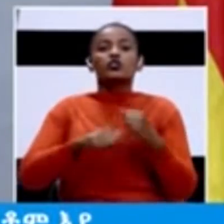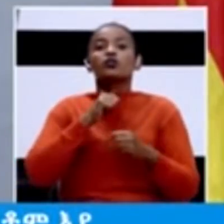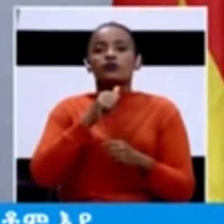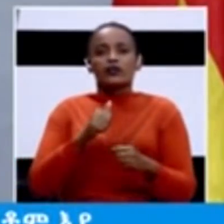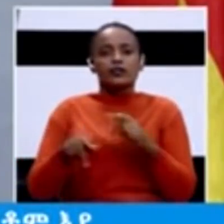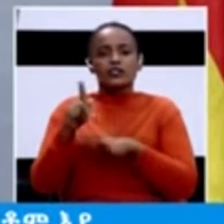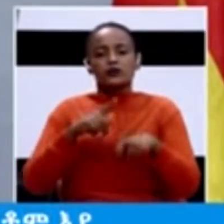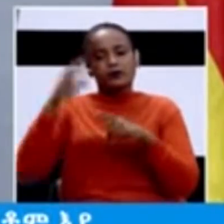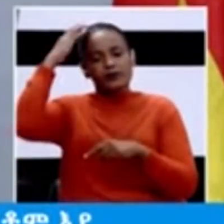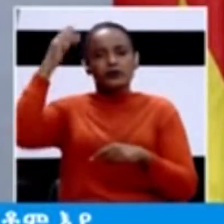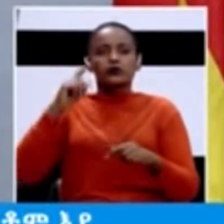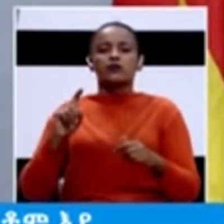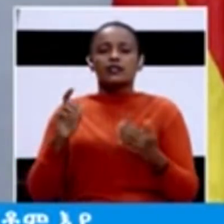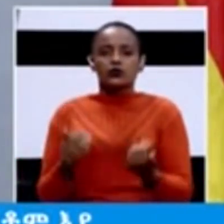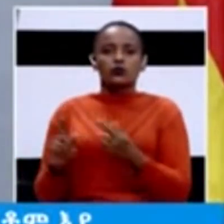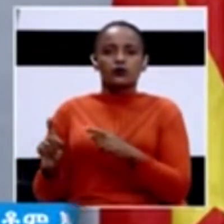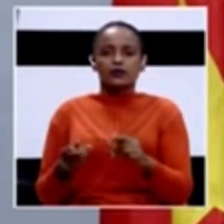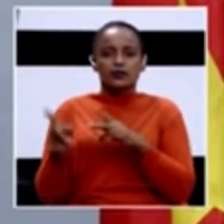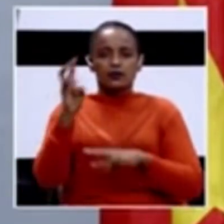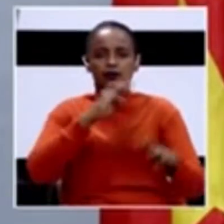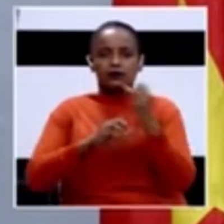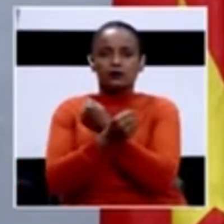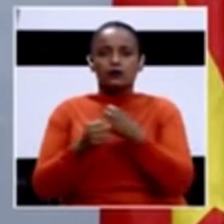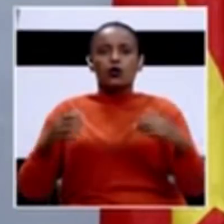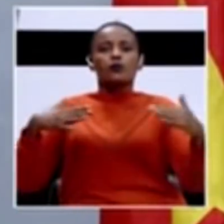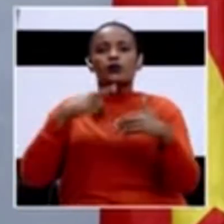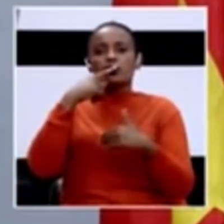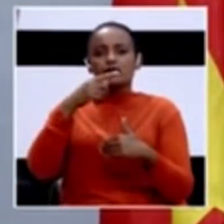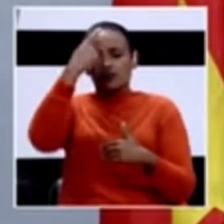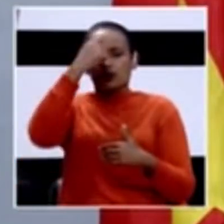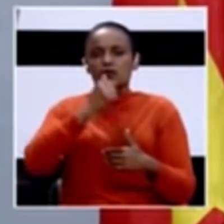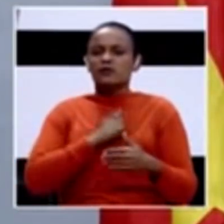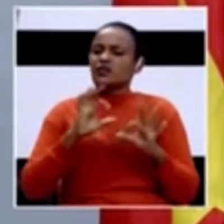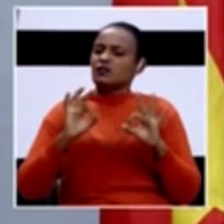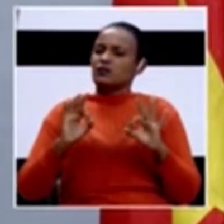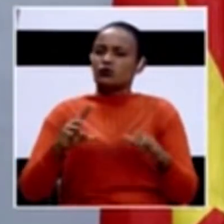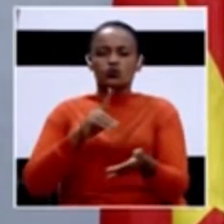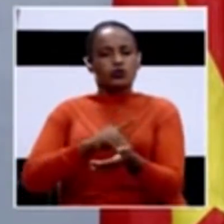መንግስትን ትግራይ ሕዚ እውን እንተኾነ እዚ ፀገም ዝፍታሕ ብኩናት እዩ ዝብል እምነት የብሎምን ዝበሉ